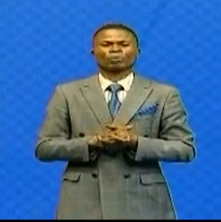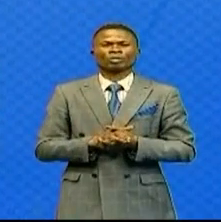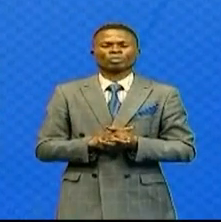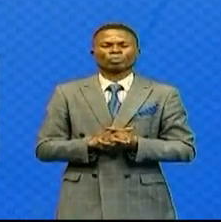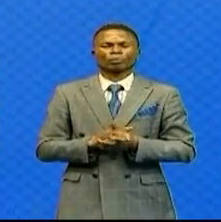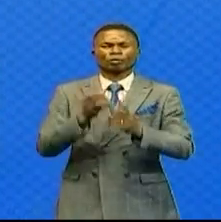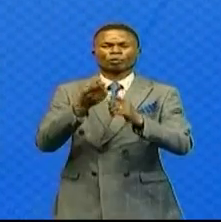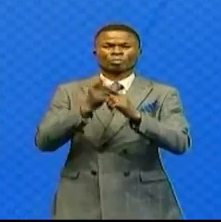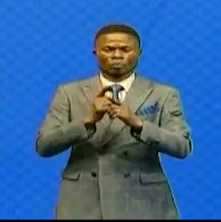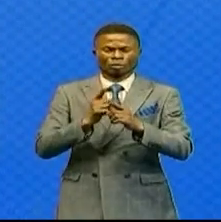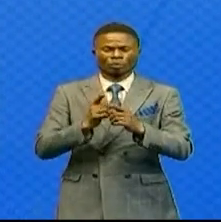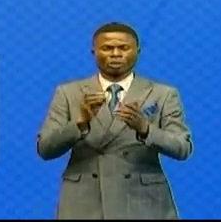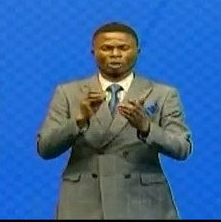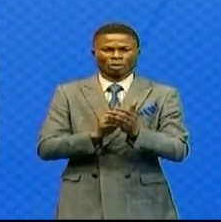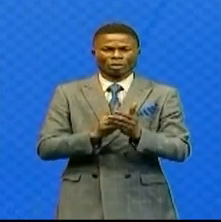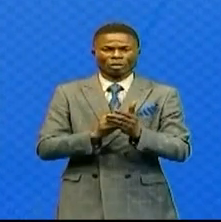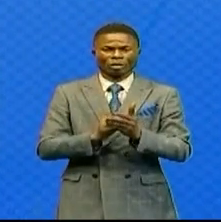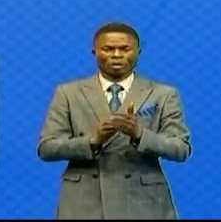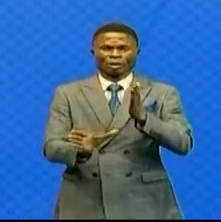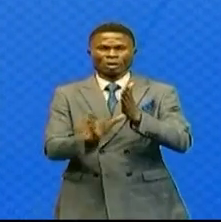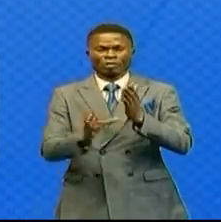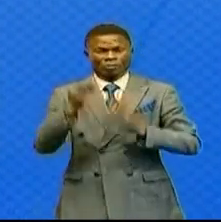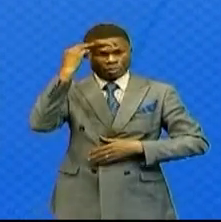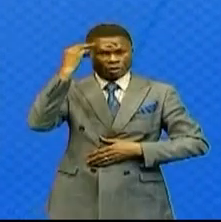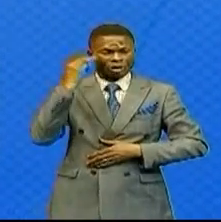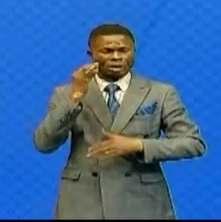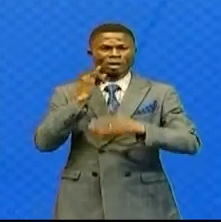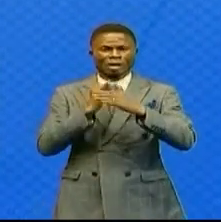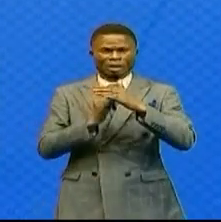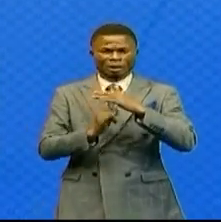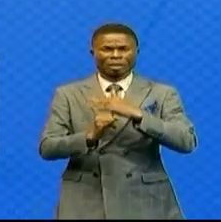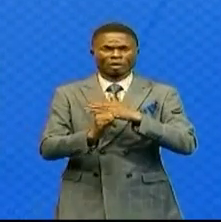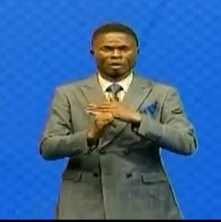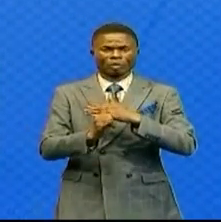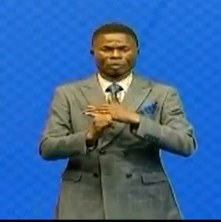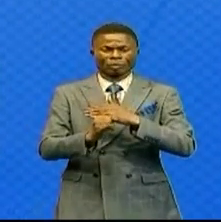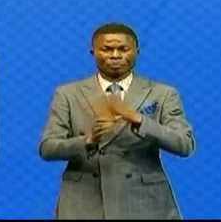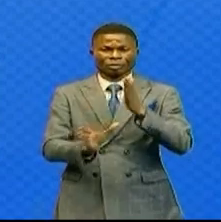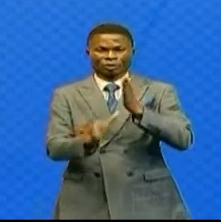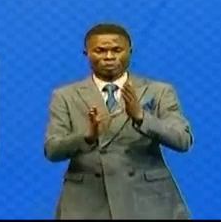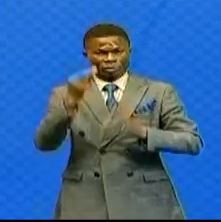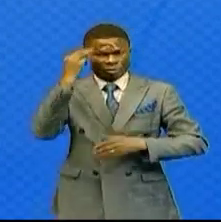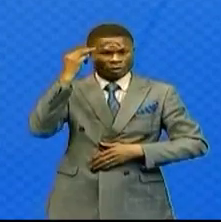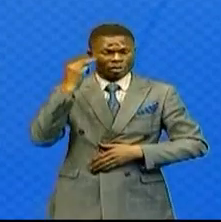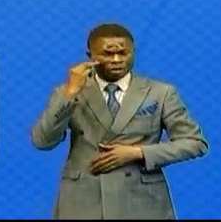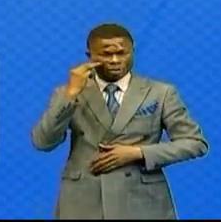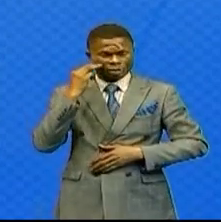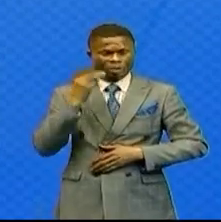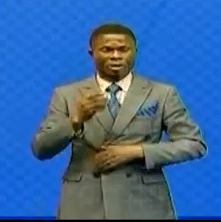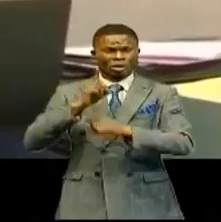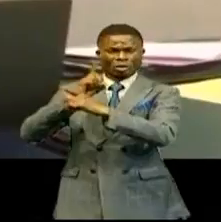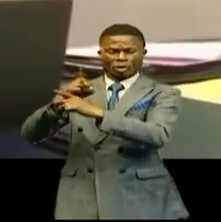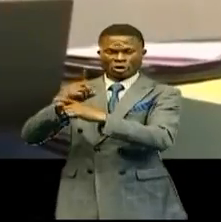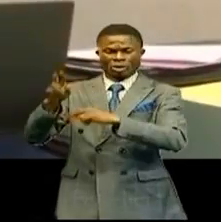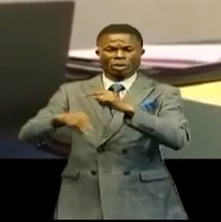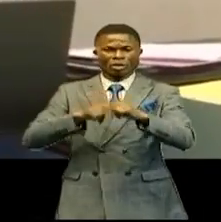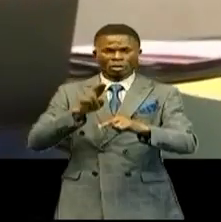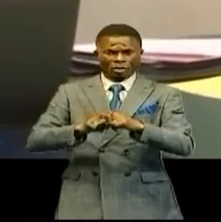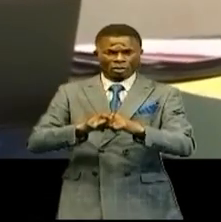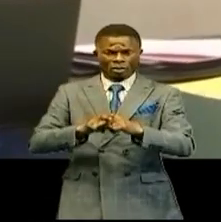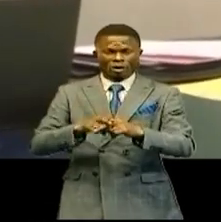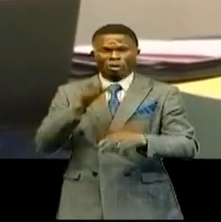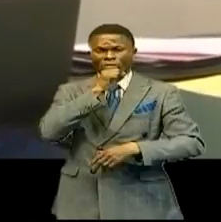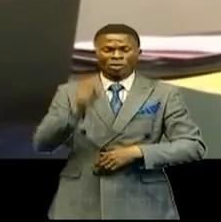Venons dans la suite du vice-ministre ministre de l'Intérieur. La vice-ministre ministre de la Défense nationale et